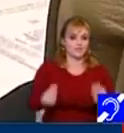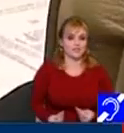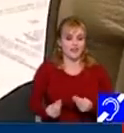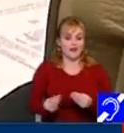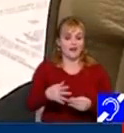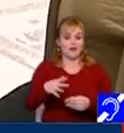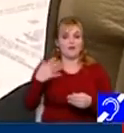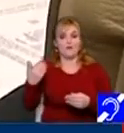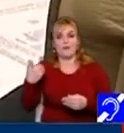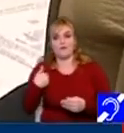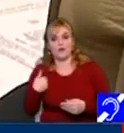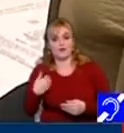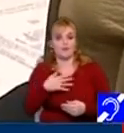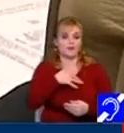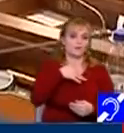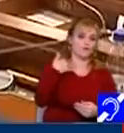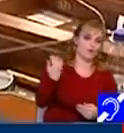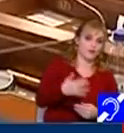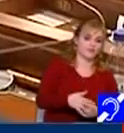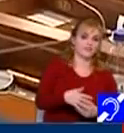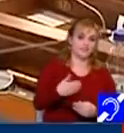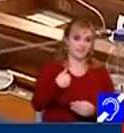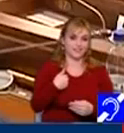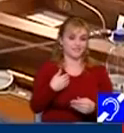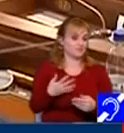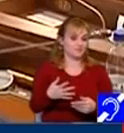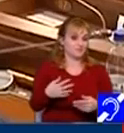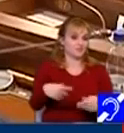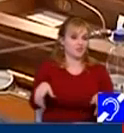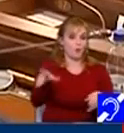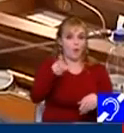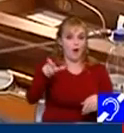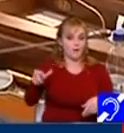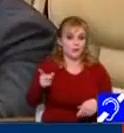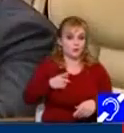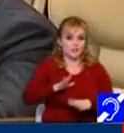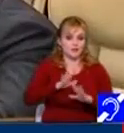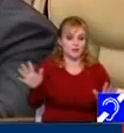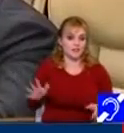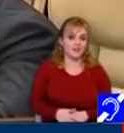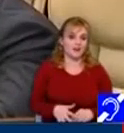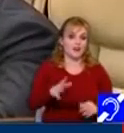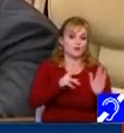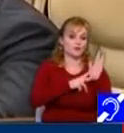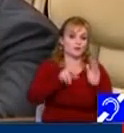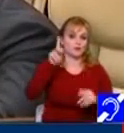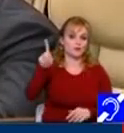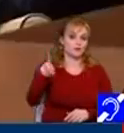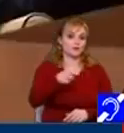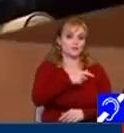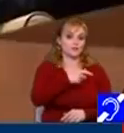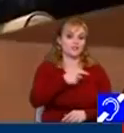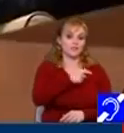trece primul test cu votul la 52 de deputați. Iarăși, în mod neașteptat, cu votul la 74 de deputați este aprobat